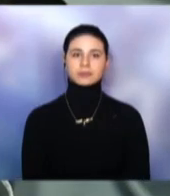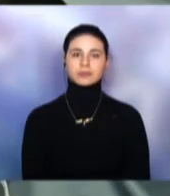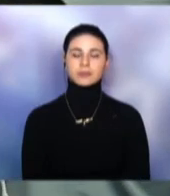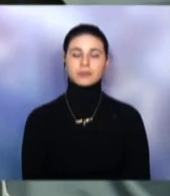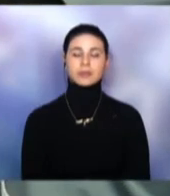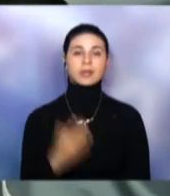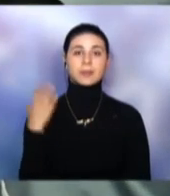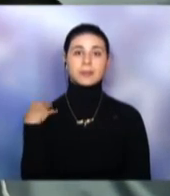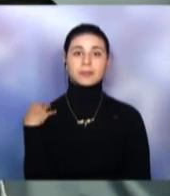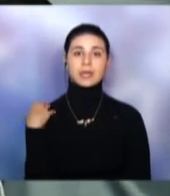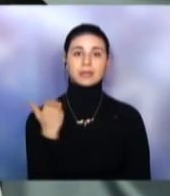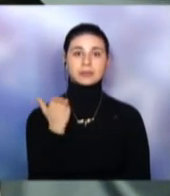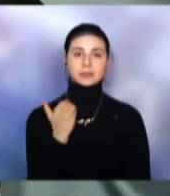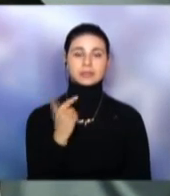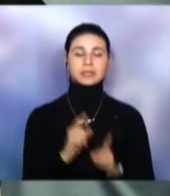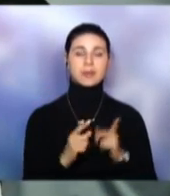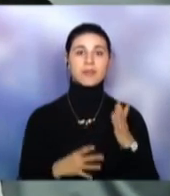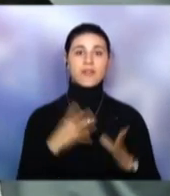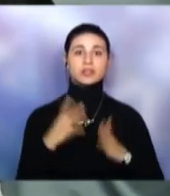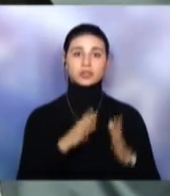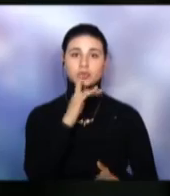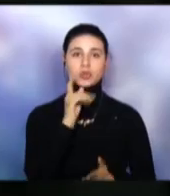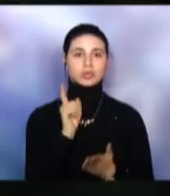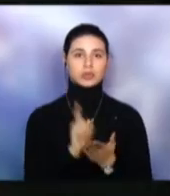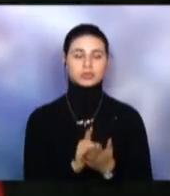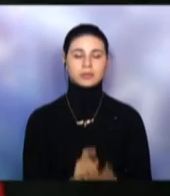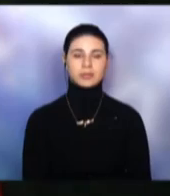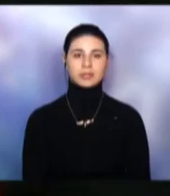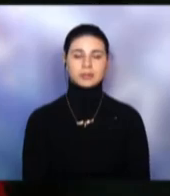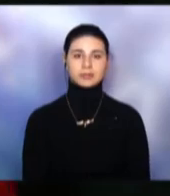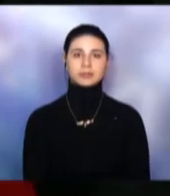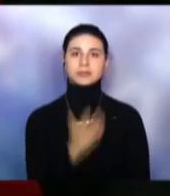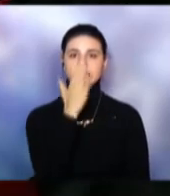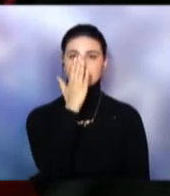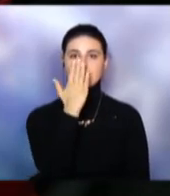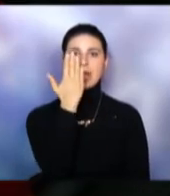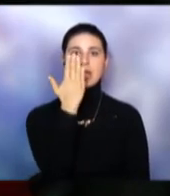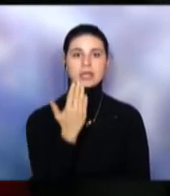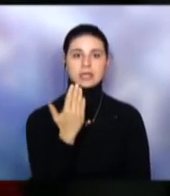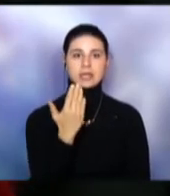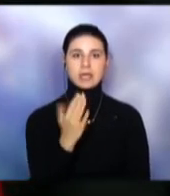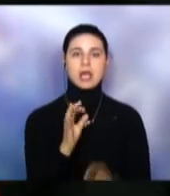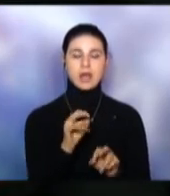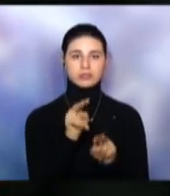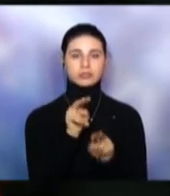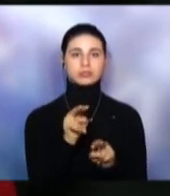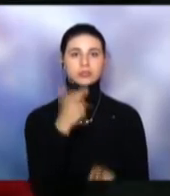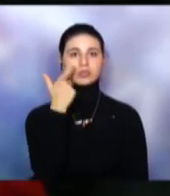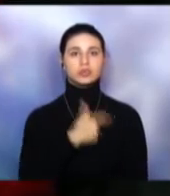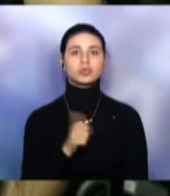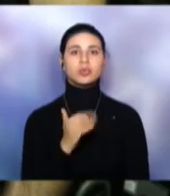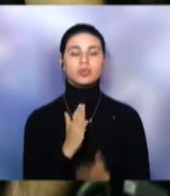მხრის სარტყლის კუნთების ვარჯიშის დროს აუცილებელია სარკე მოძრაობების გასაკონტროლებლად.